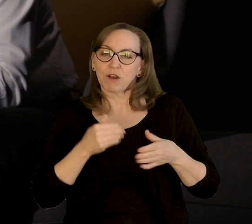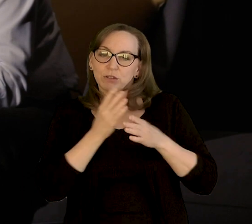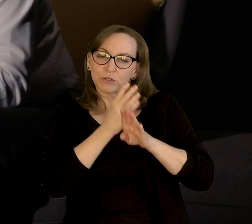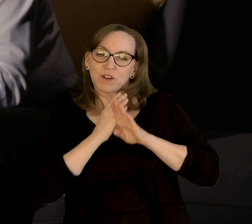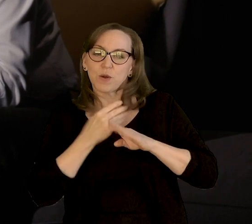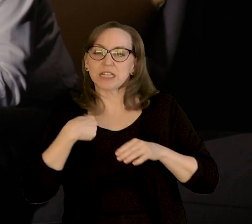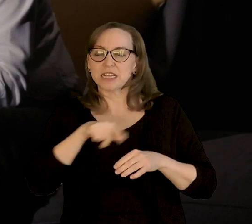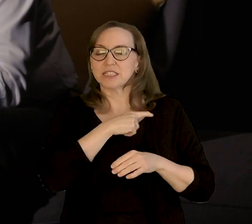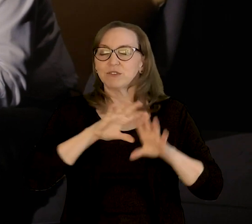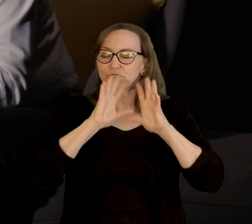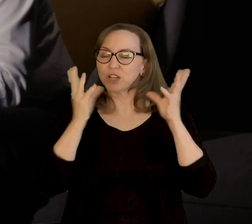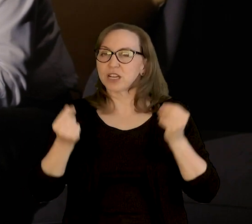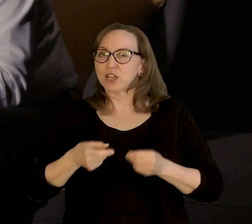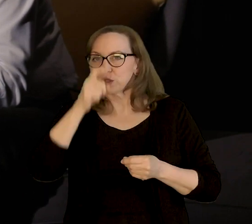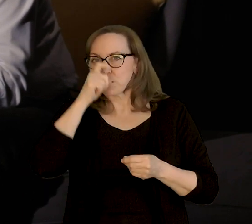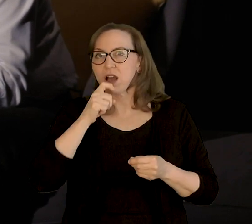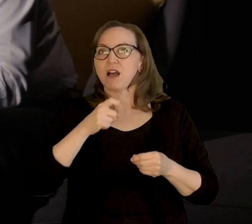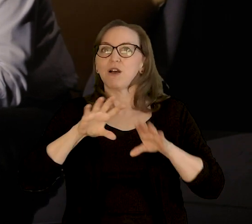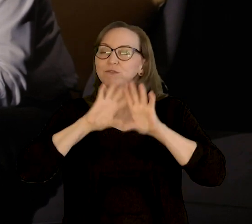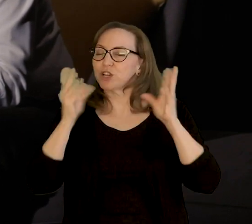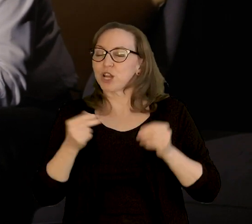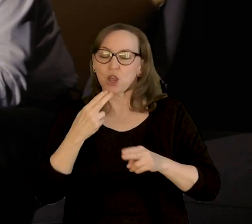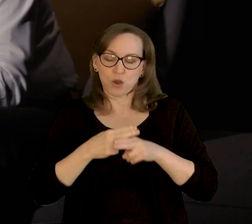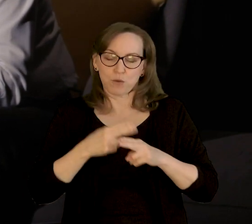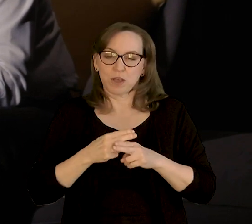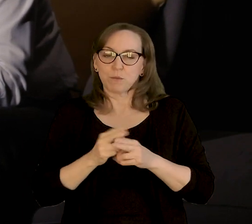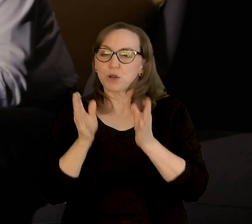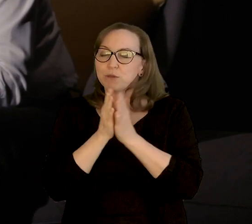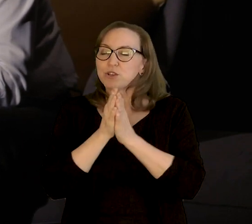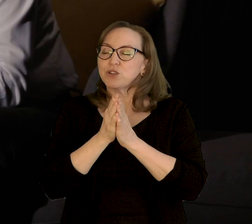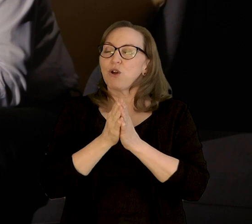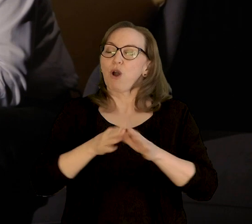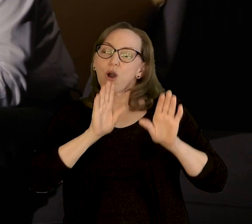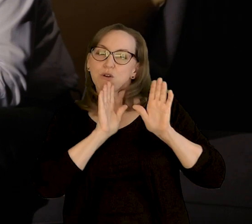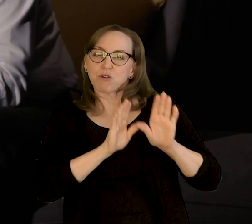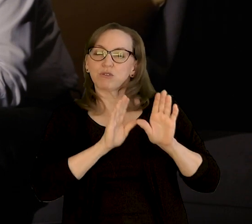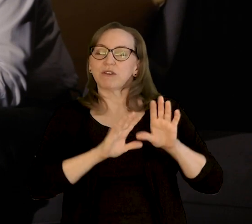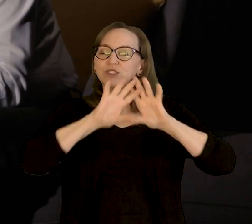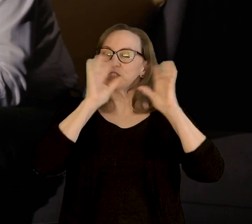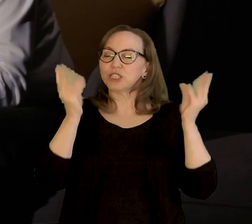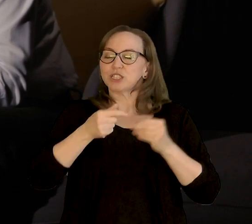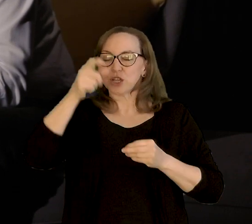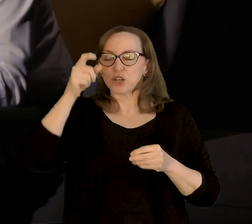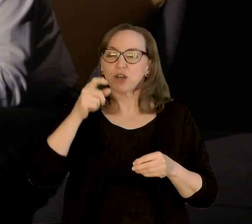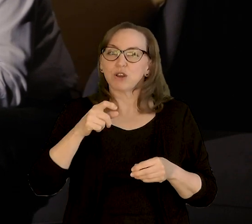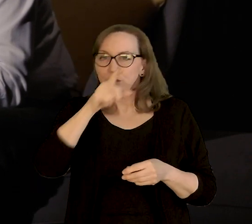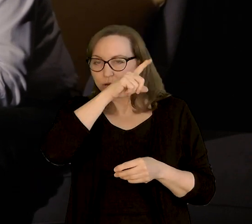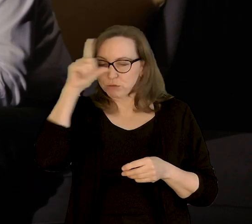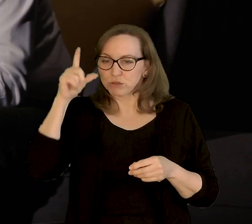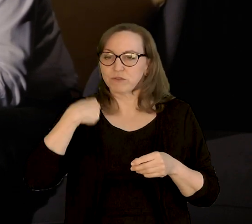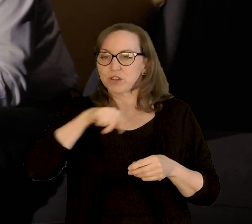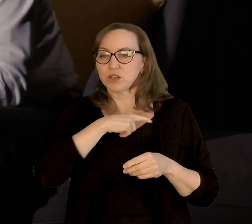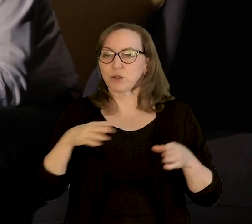od wszelkiej choroby. Modlimy się, Panie, o ochronę wszystkich członków naszych rodzin,